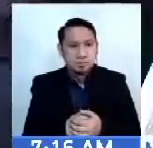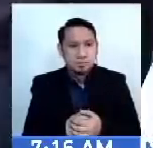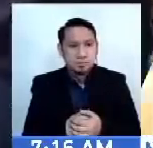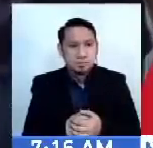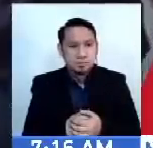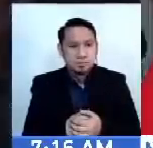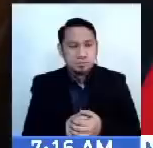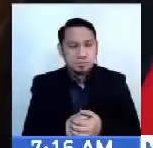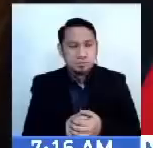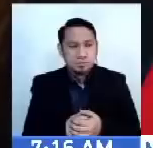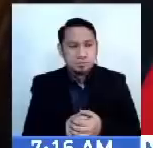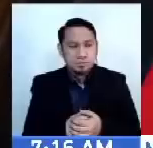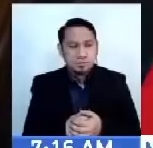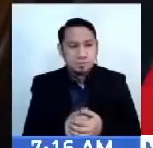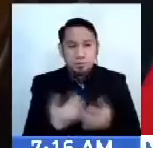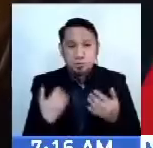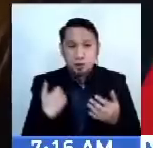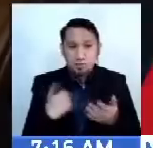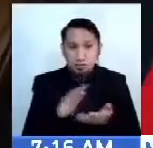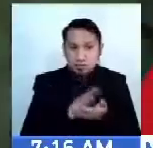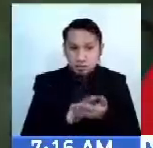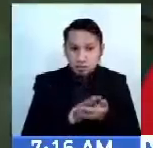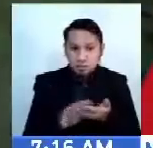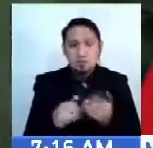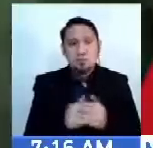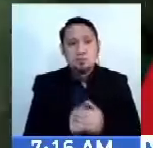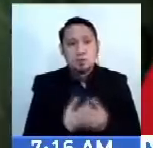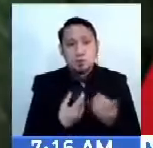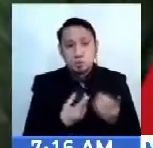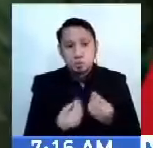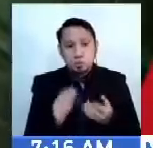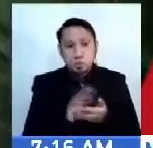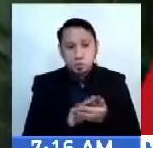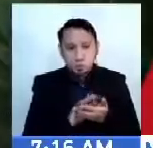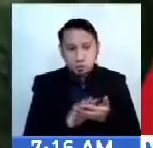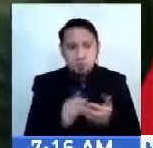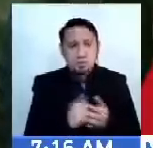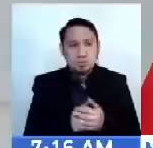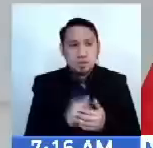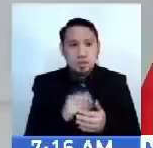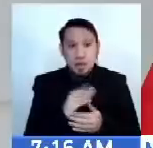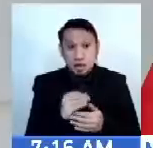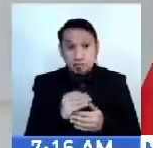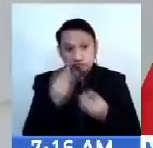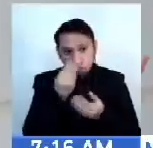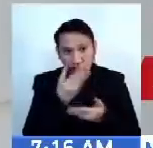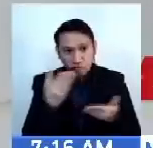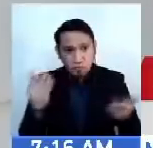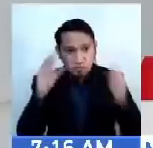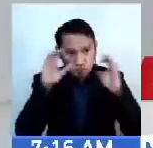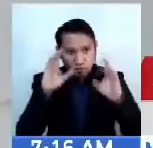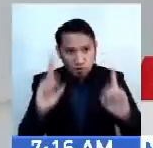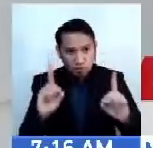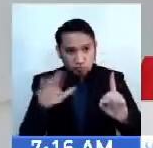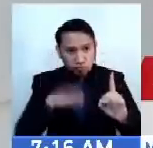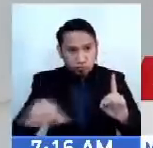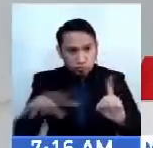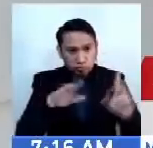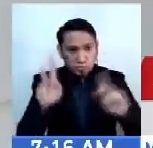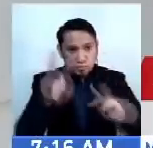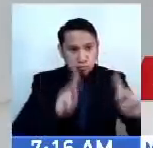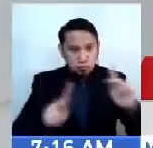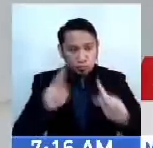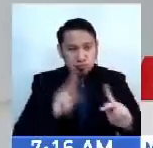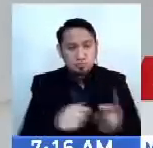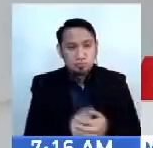ng paglilinis, kagaya po ng ano, ng pag-awareness ng mga kabarangay namin na yung